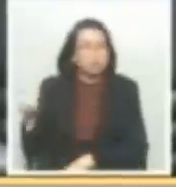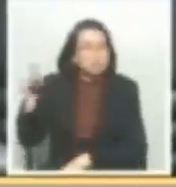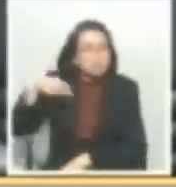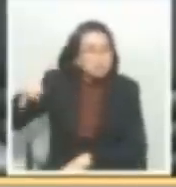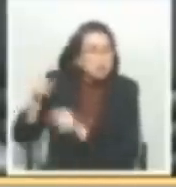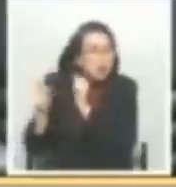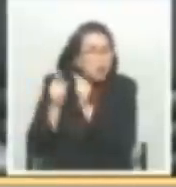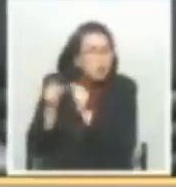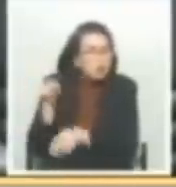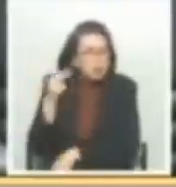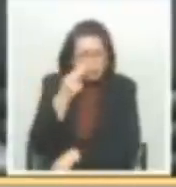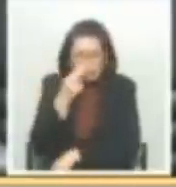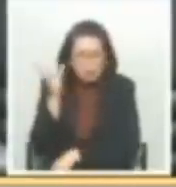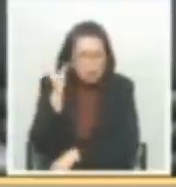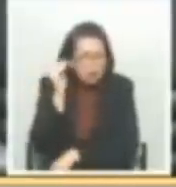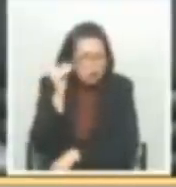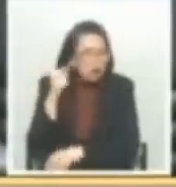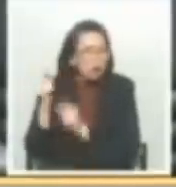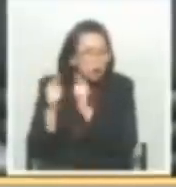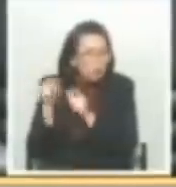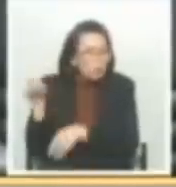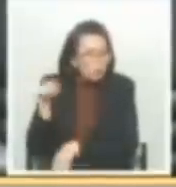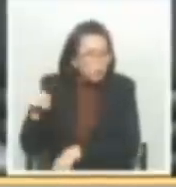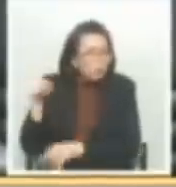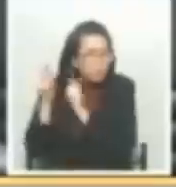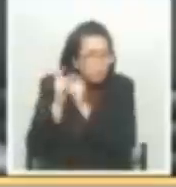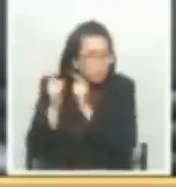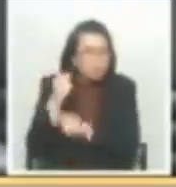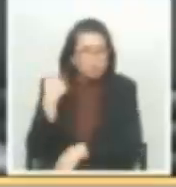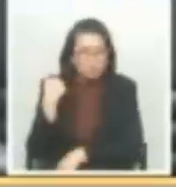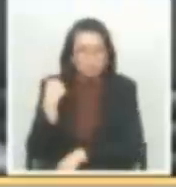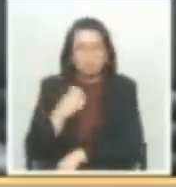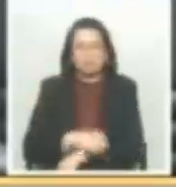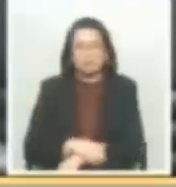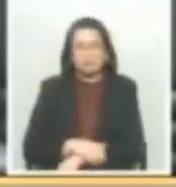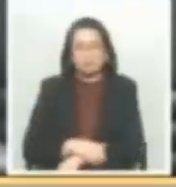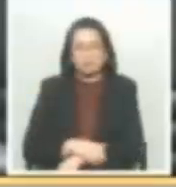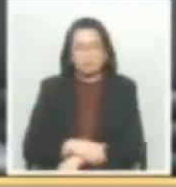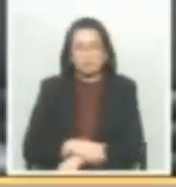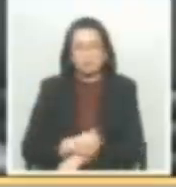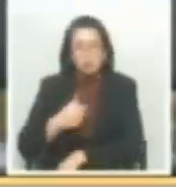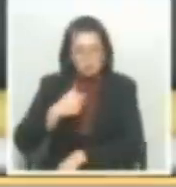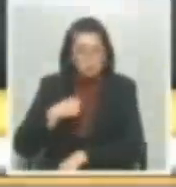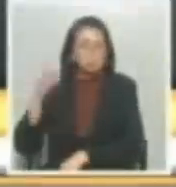เมื่อสักครู่นี้ก่อนจะเดินเข้ามาเขาคุยกันอย่างนั้น